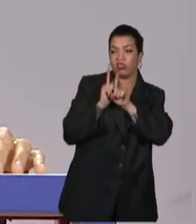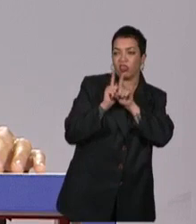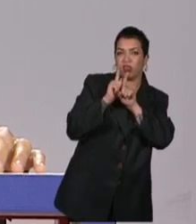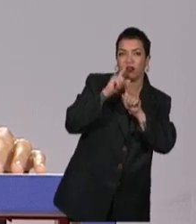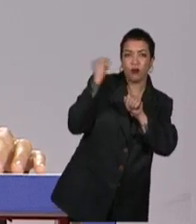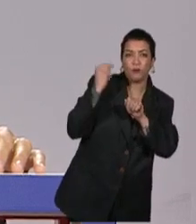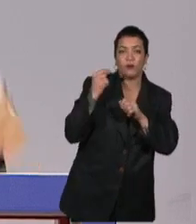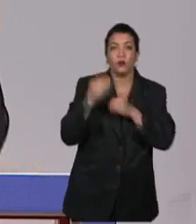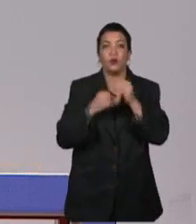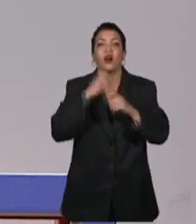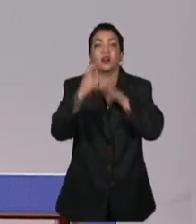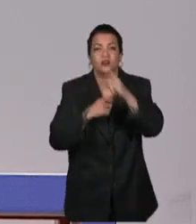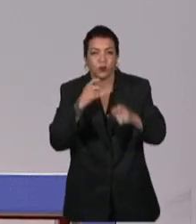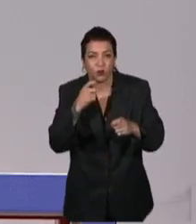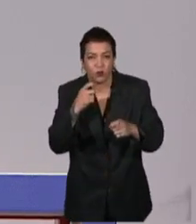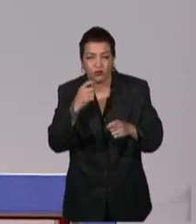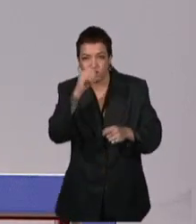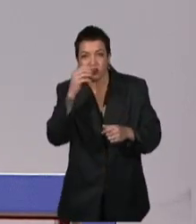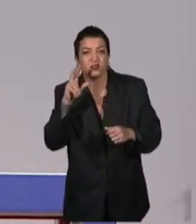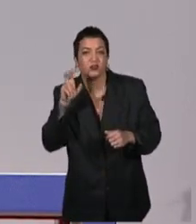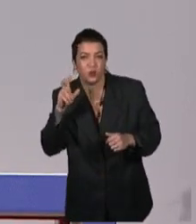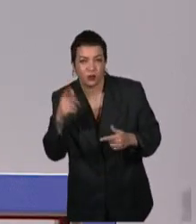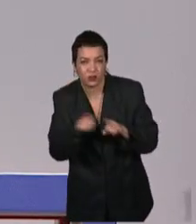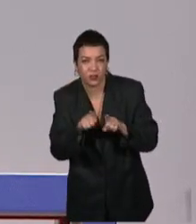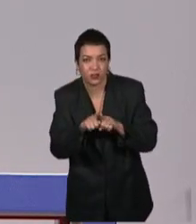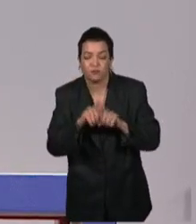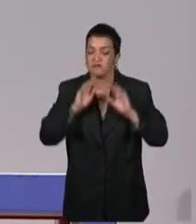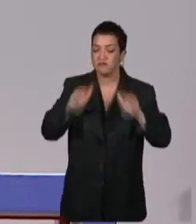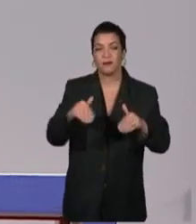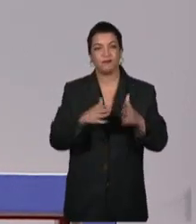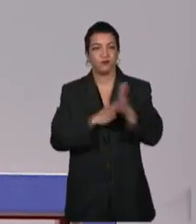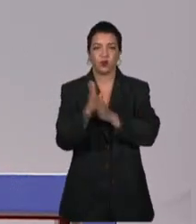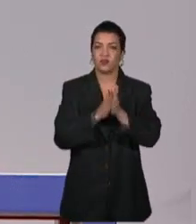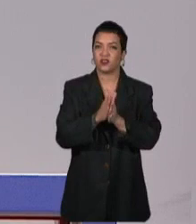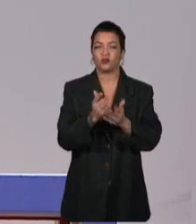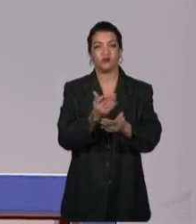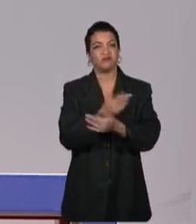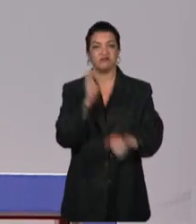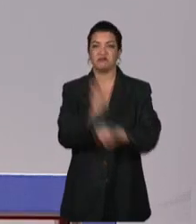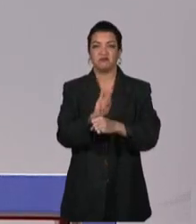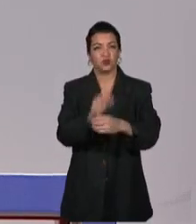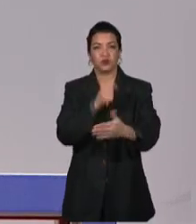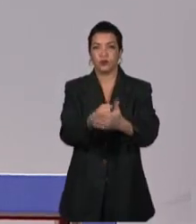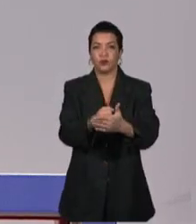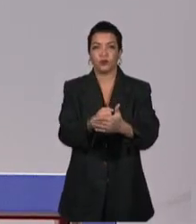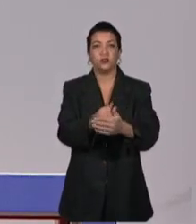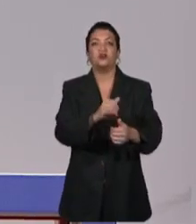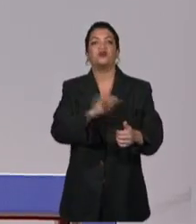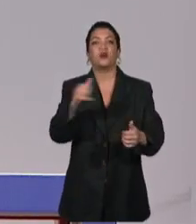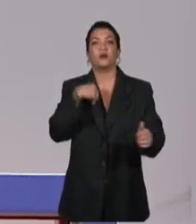sexuelles. Mais ma volonté était intacte. Personne ne me ferait baisser les